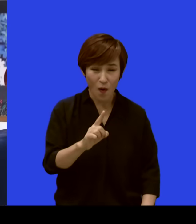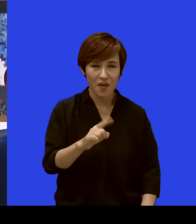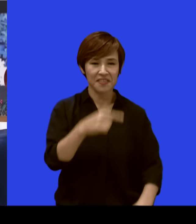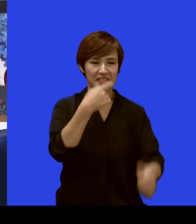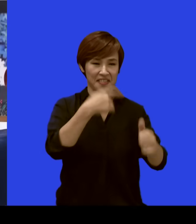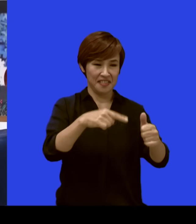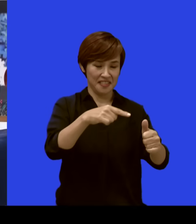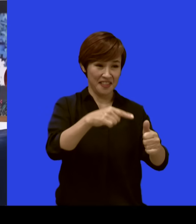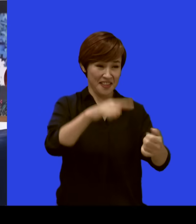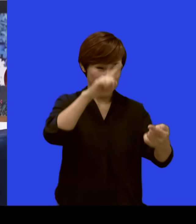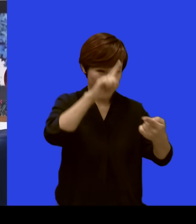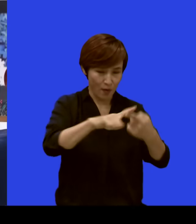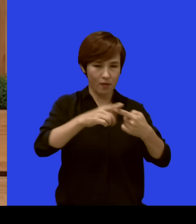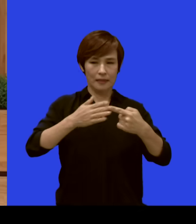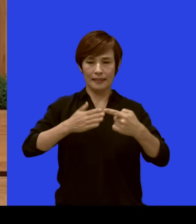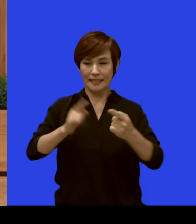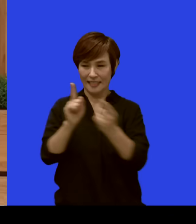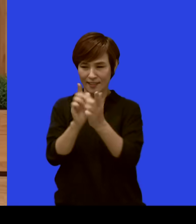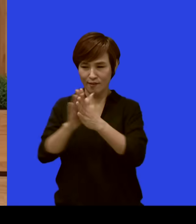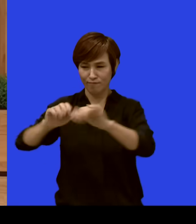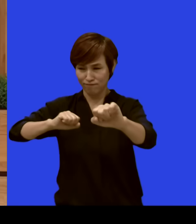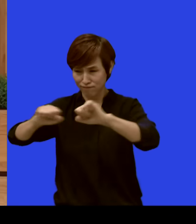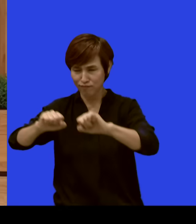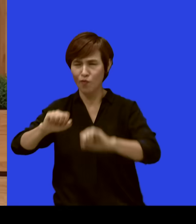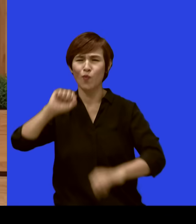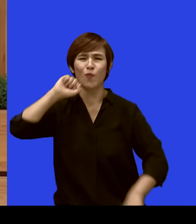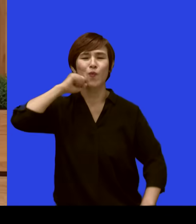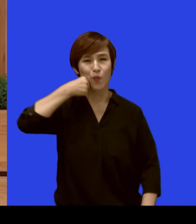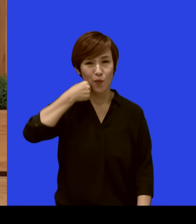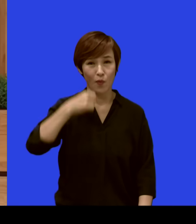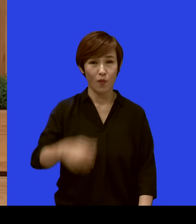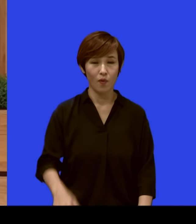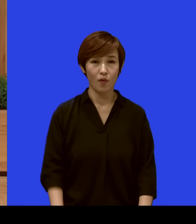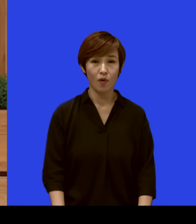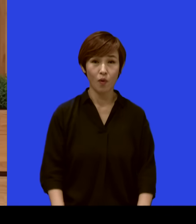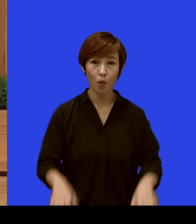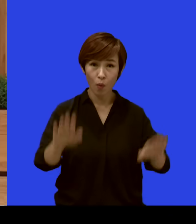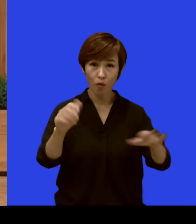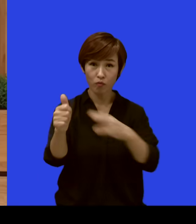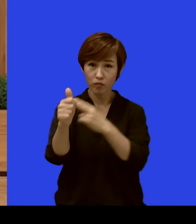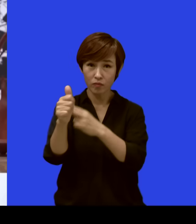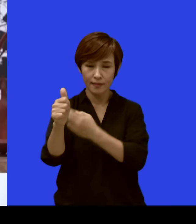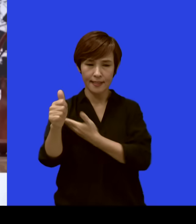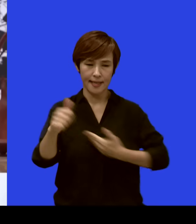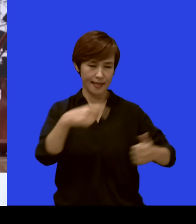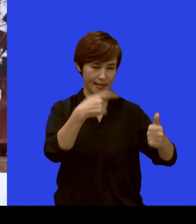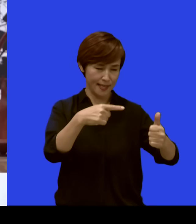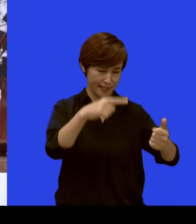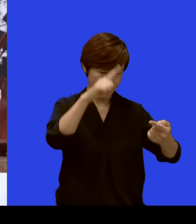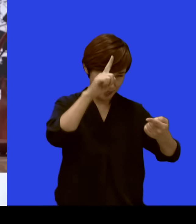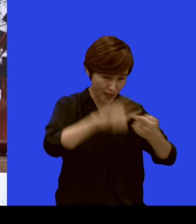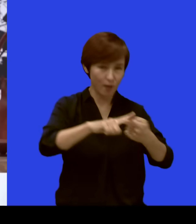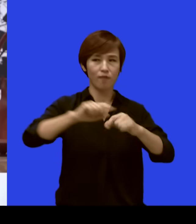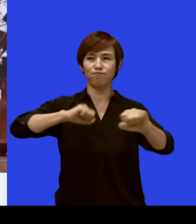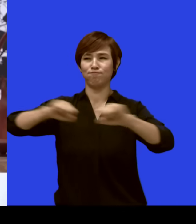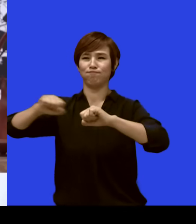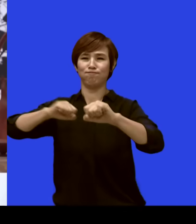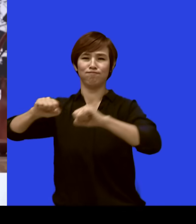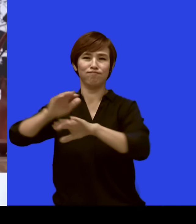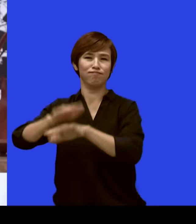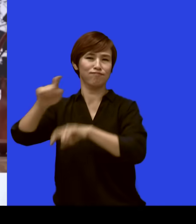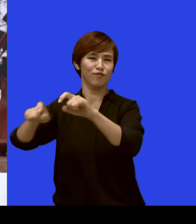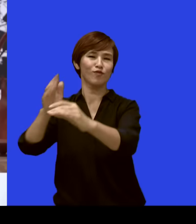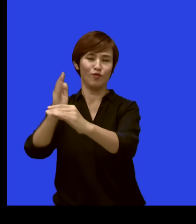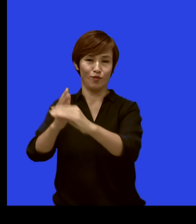대로 행하는 것이 아닐까 생각이 드는데요. 오늘 모실 분은 제자들에게 가르친 그대로 실천하고 계시다고 합니다. 네, 이분은